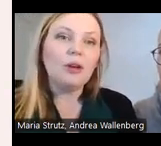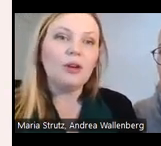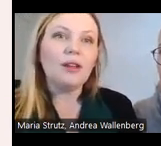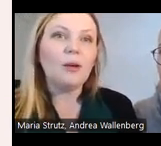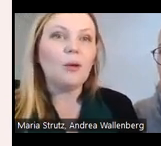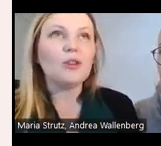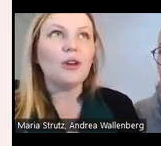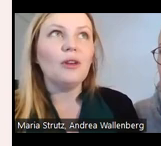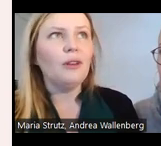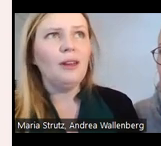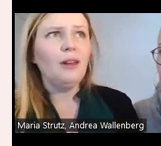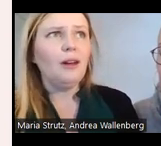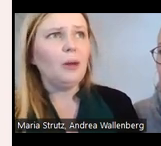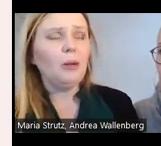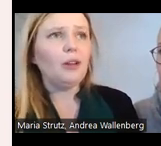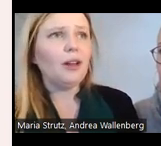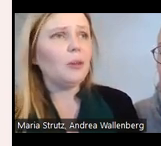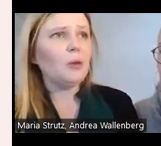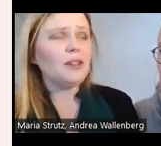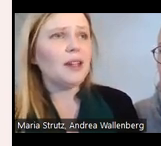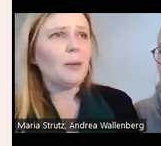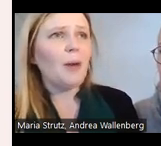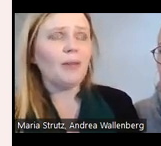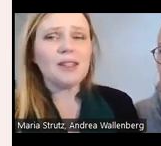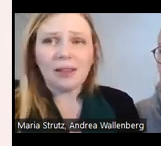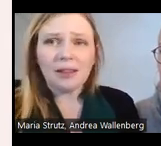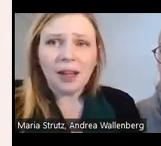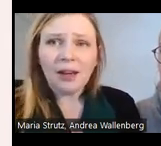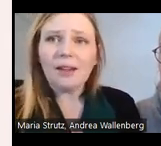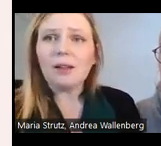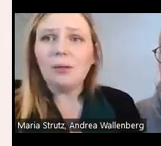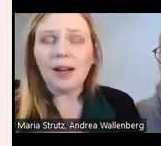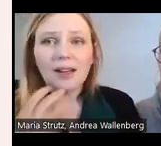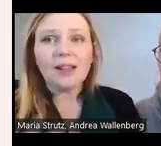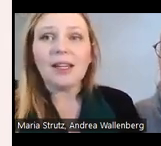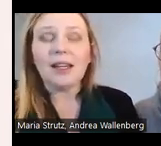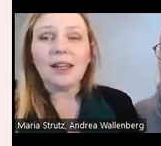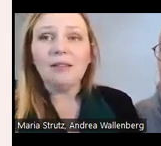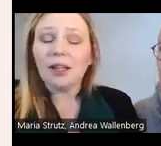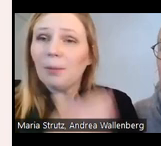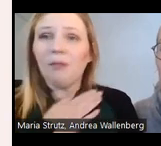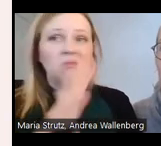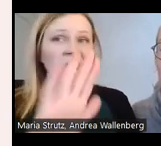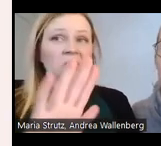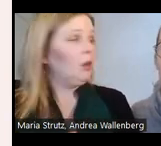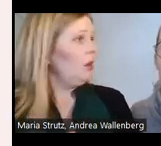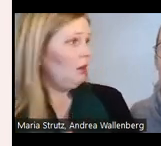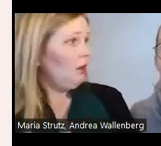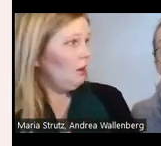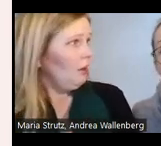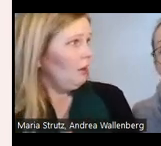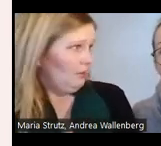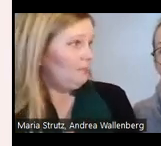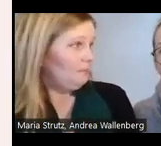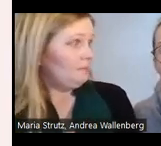blir mycket lugnare och också... Ja, man har möjlighet att protestera på andra sätt än att slå, än att skrika. Precis. Än att putta